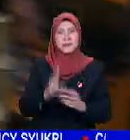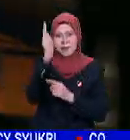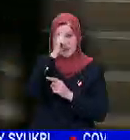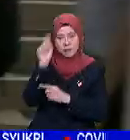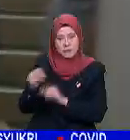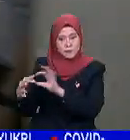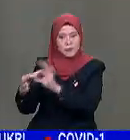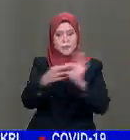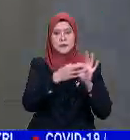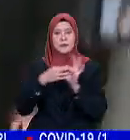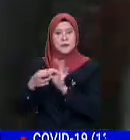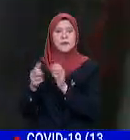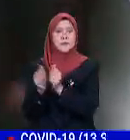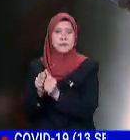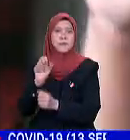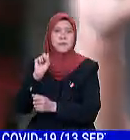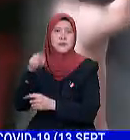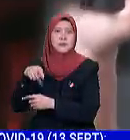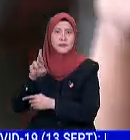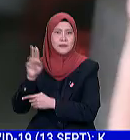kerjasama kepada sprm